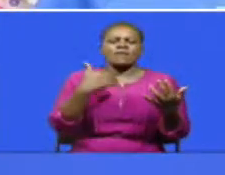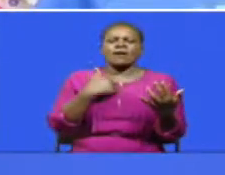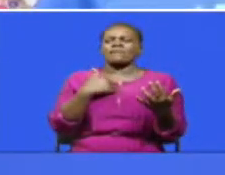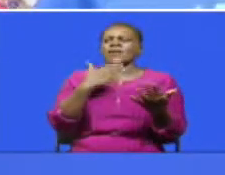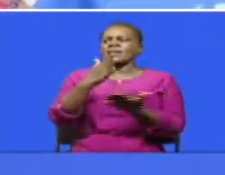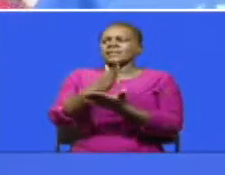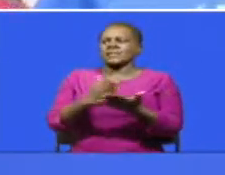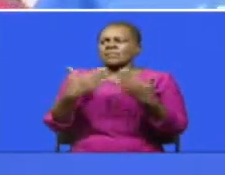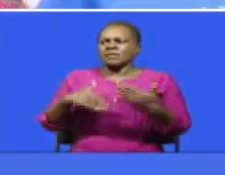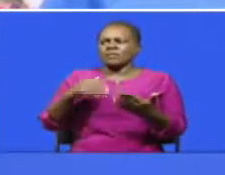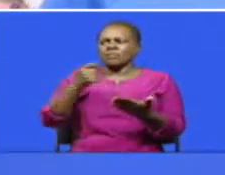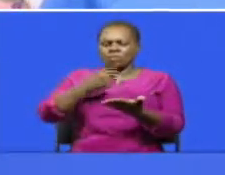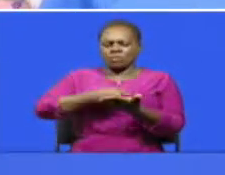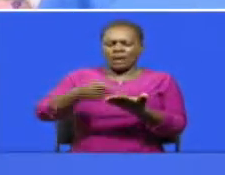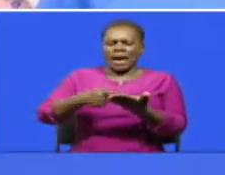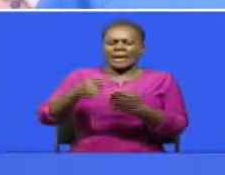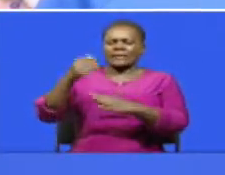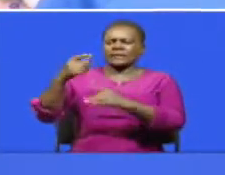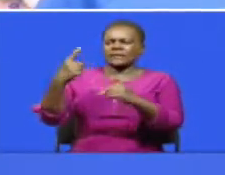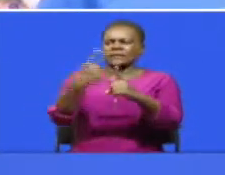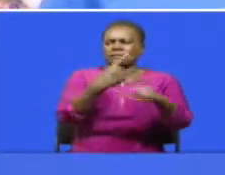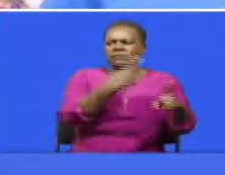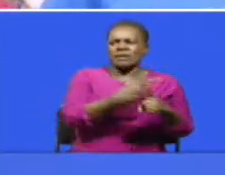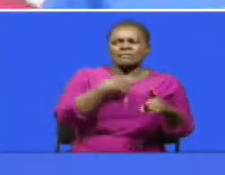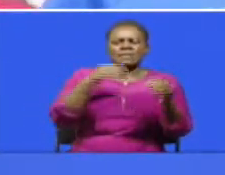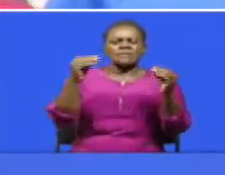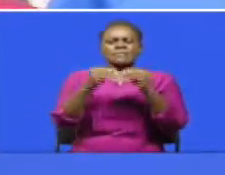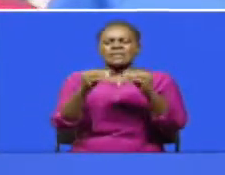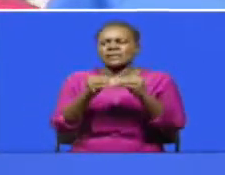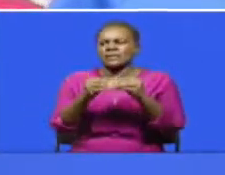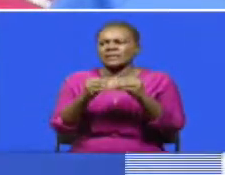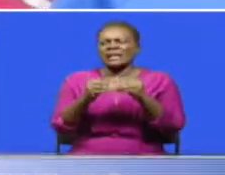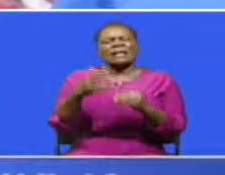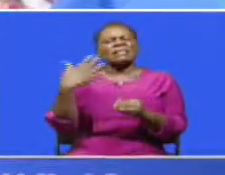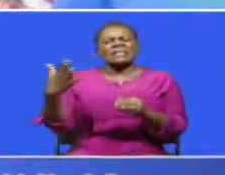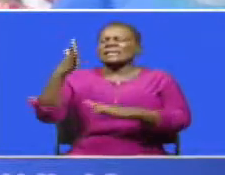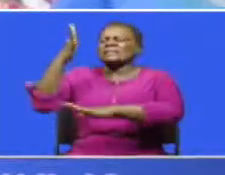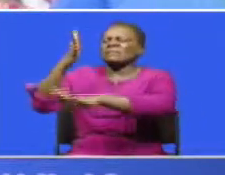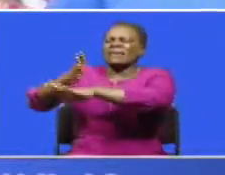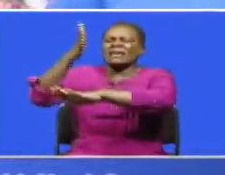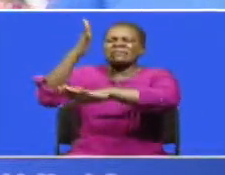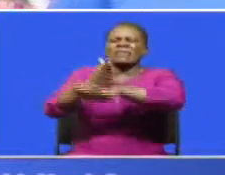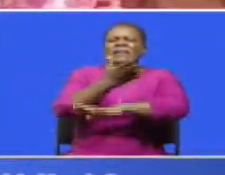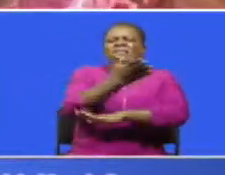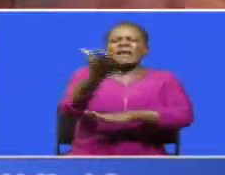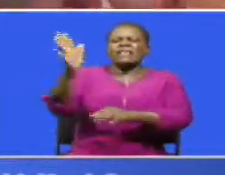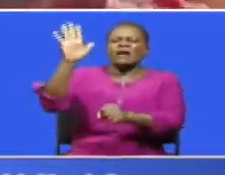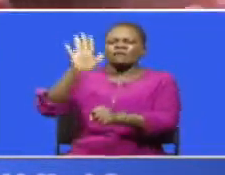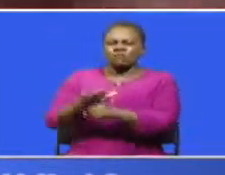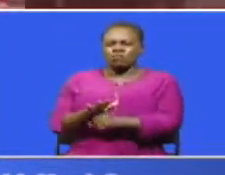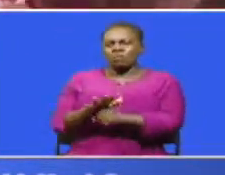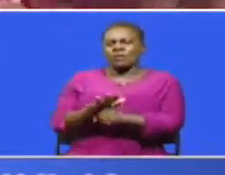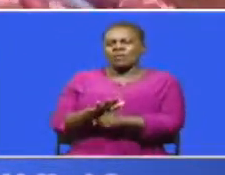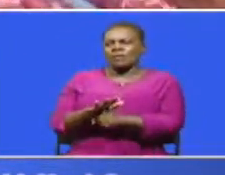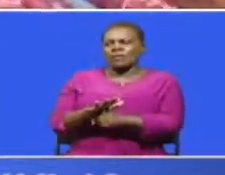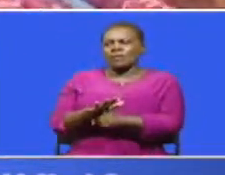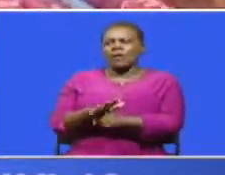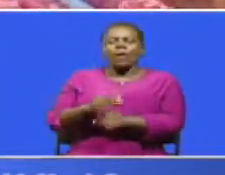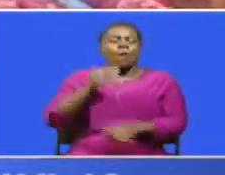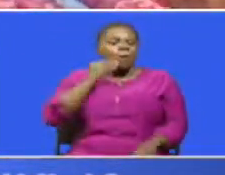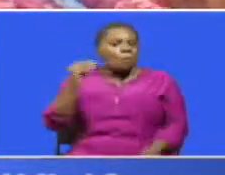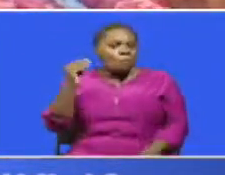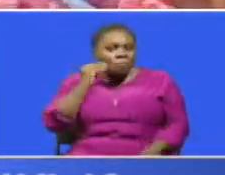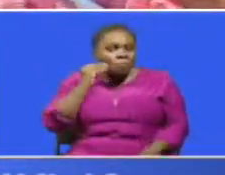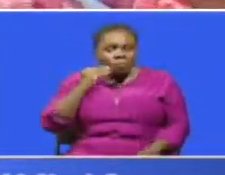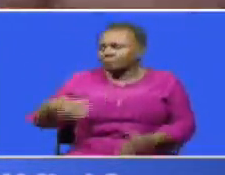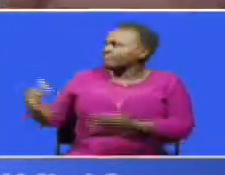hata watu wanaandika vitu yenye si hiyo. Walisema hata mimi nilikutana na yeye. Vitu yenye ni uongo, tuseme vitu ya ukweli. Nyumbani kwa kina